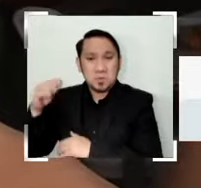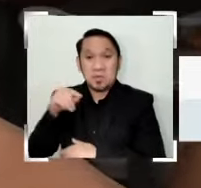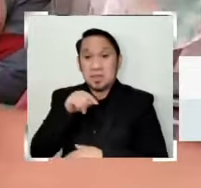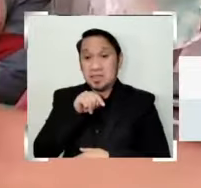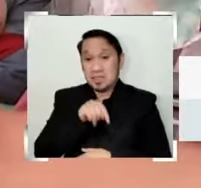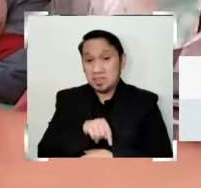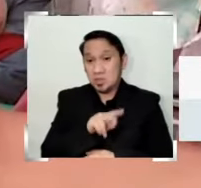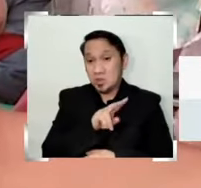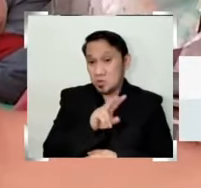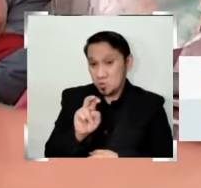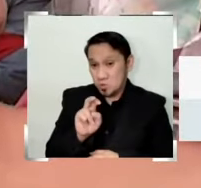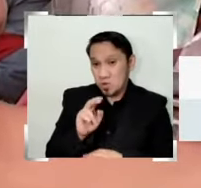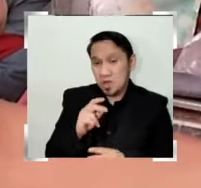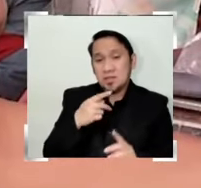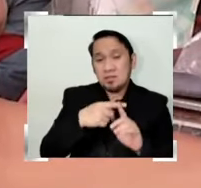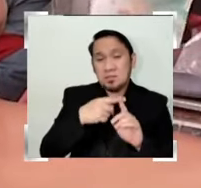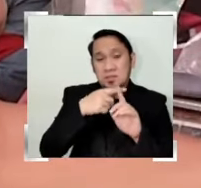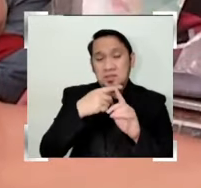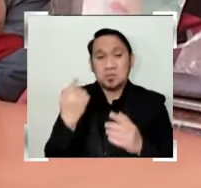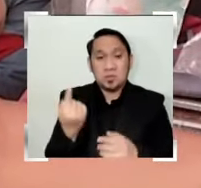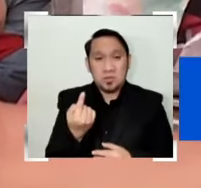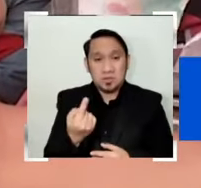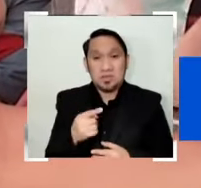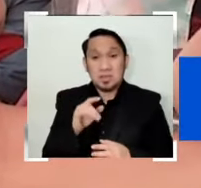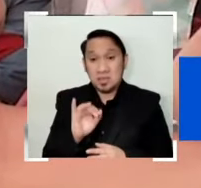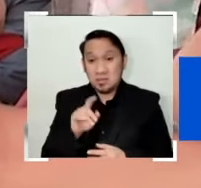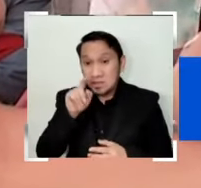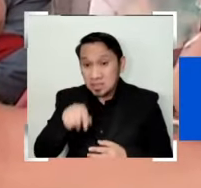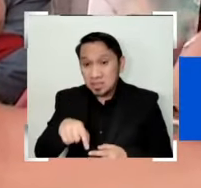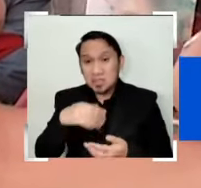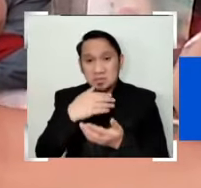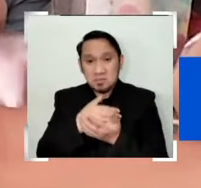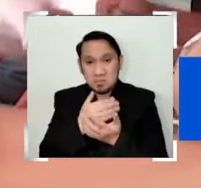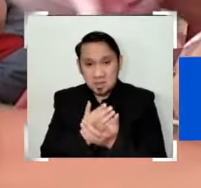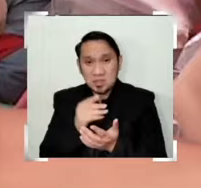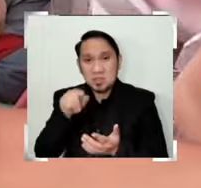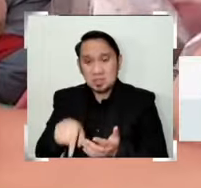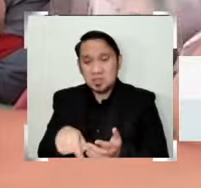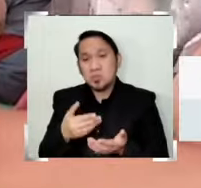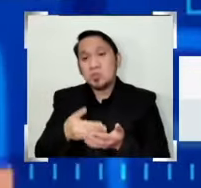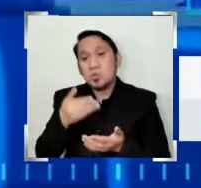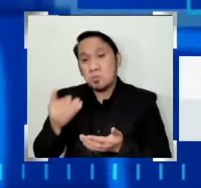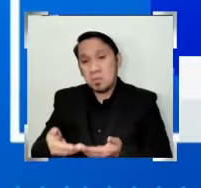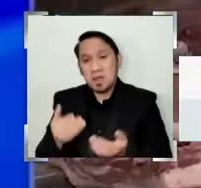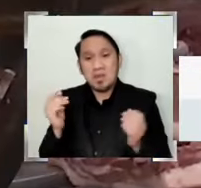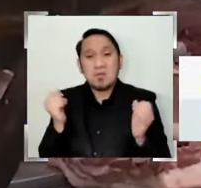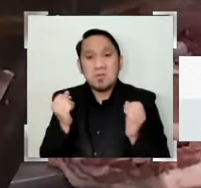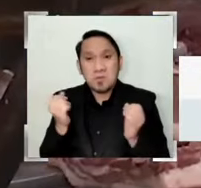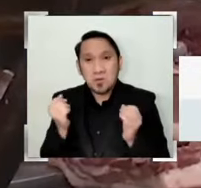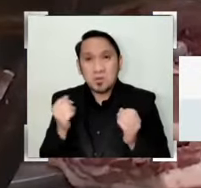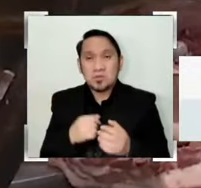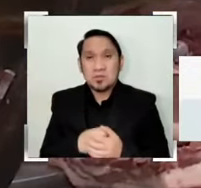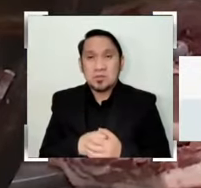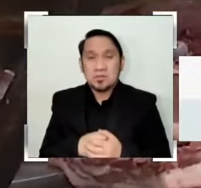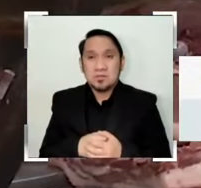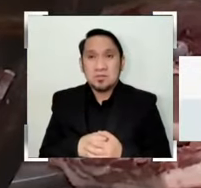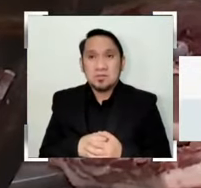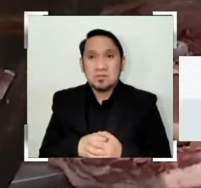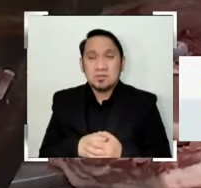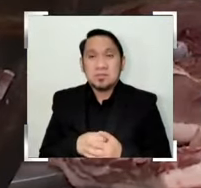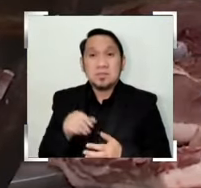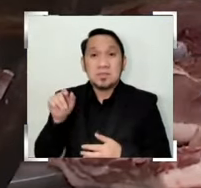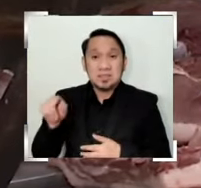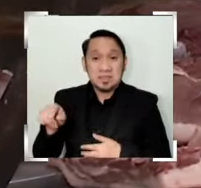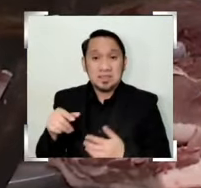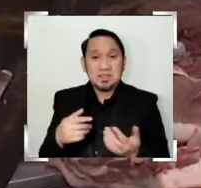plus lang. Kung kailangan nila, budget lang. Dito sila sa prosin. Pagkapangulam nun, mga sariwa. Dito sa trabaho market